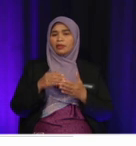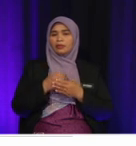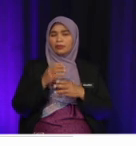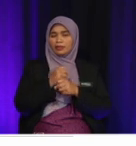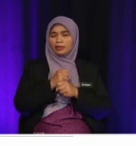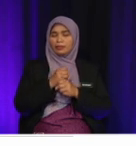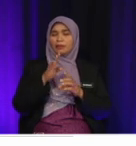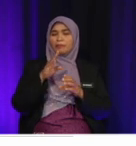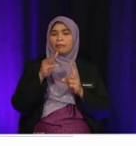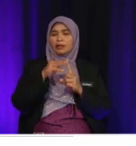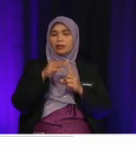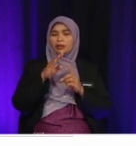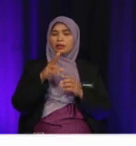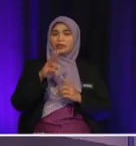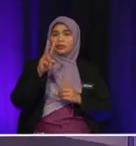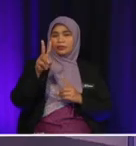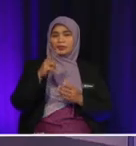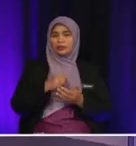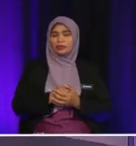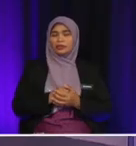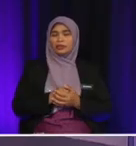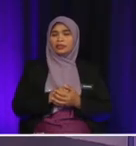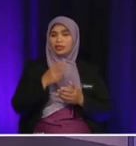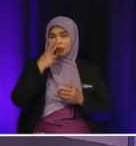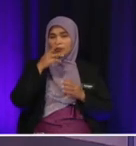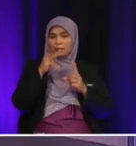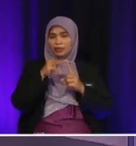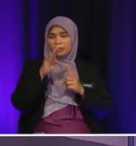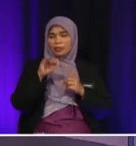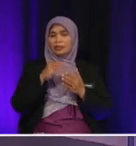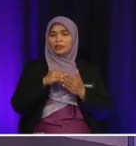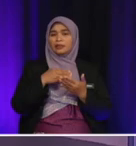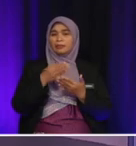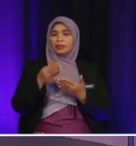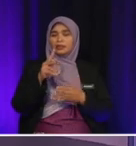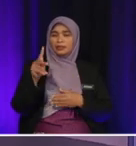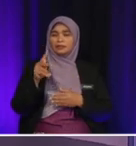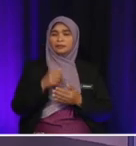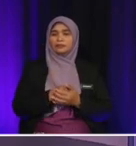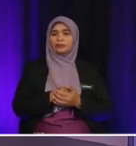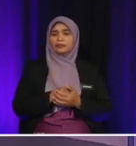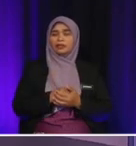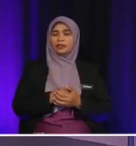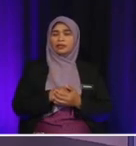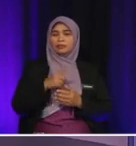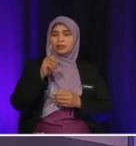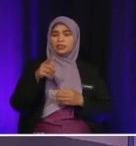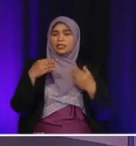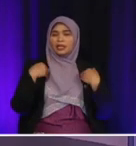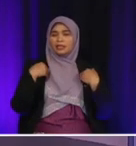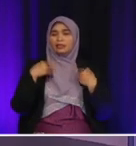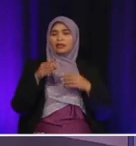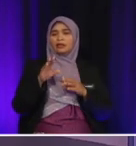dapat markah penuh Dua per2a bergantung kepada peruntukan markah yang diberikan yang penting untuk mendapat markah penuh mesti ada dia punya pasangan